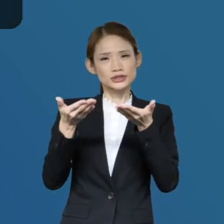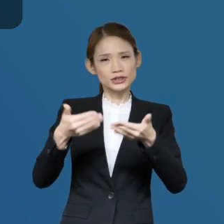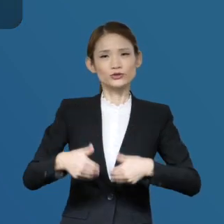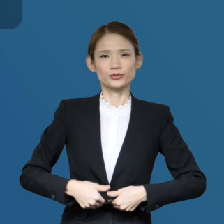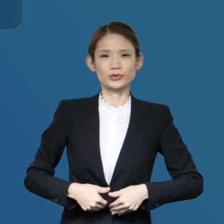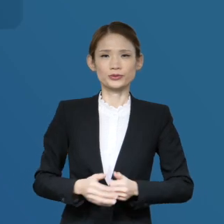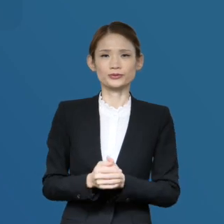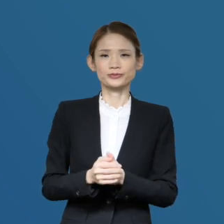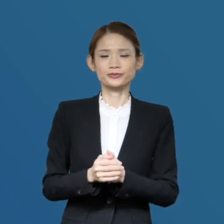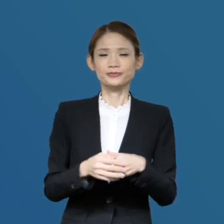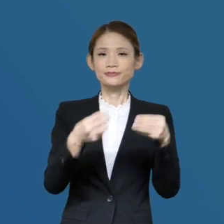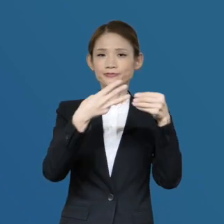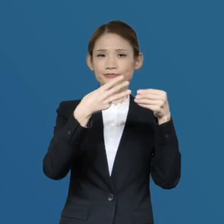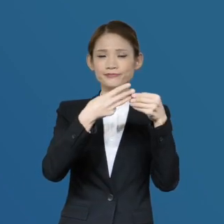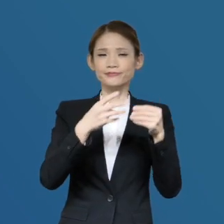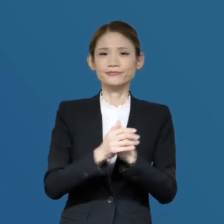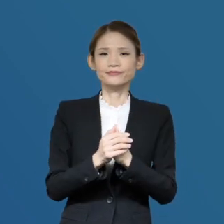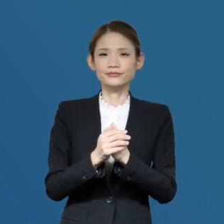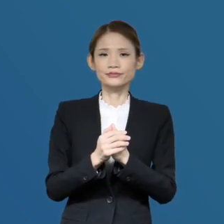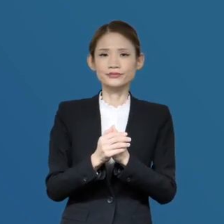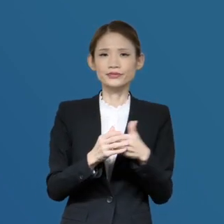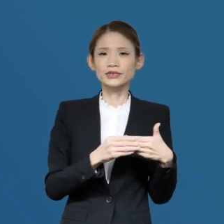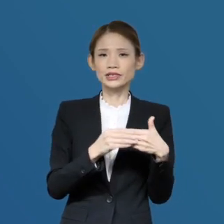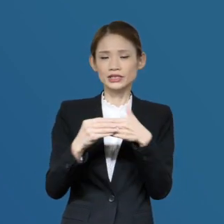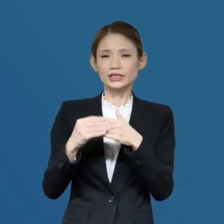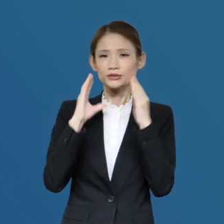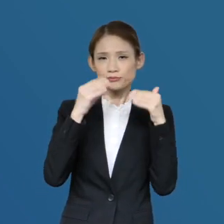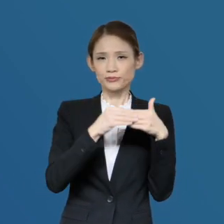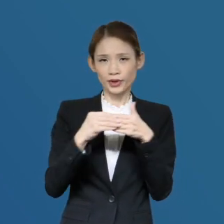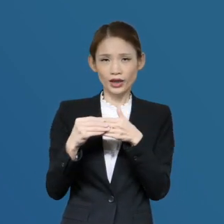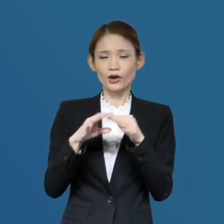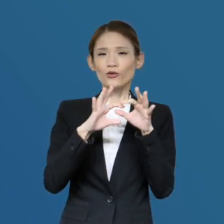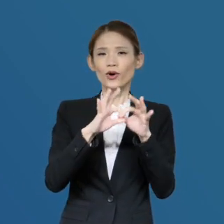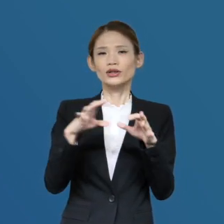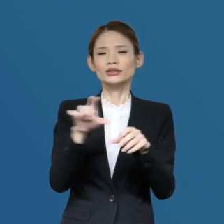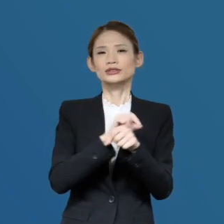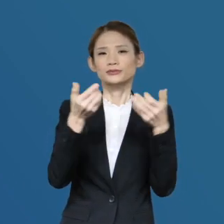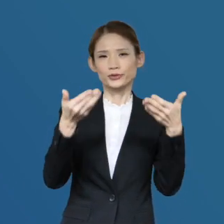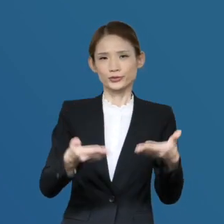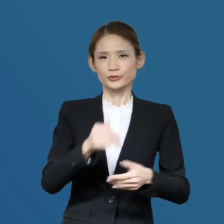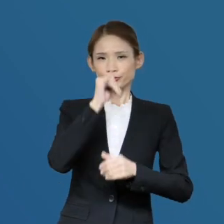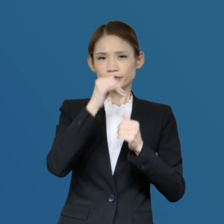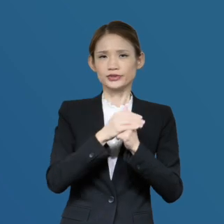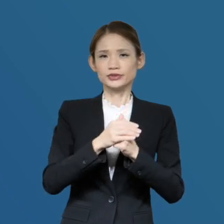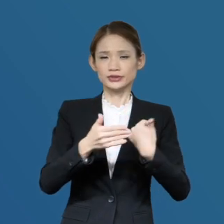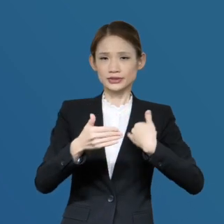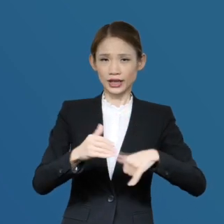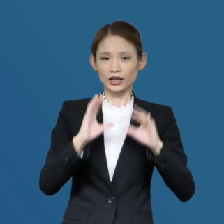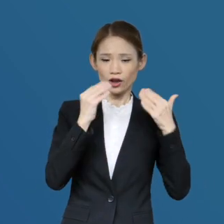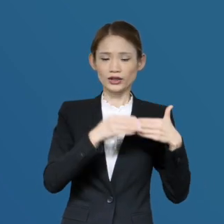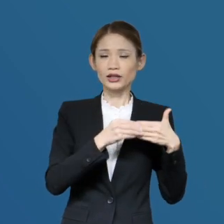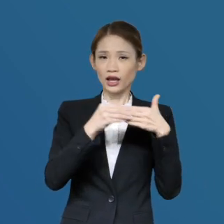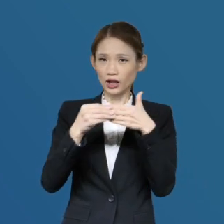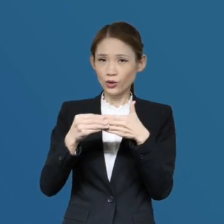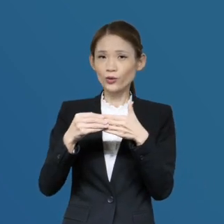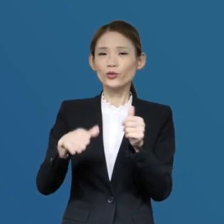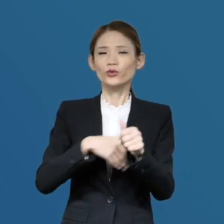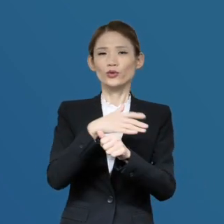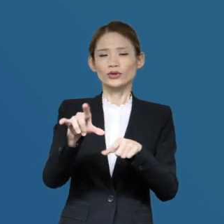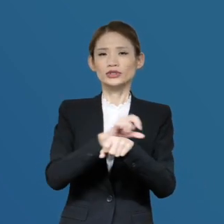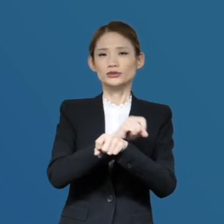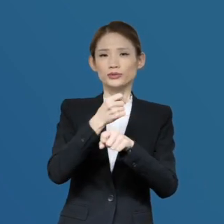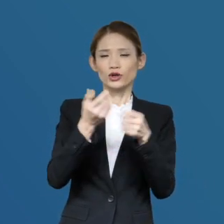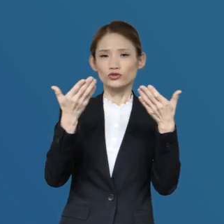합니다. 세 번째, 입양과 관련한 특별 휴가도 있습니다. 자녀를 입양할 경우